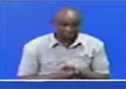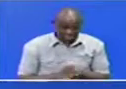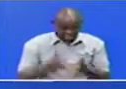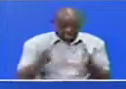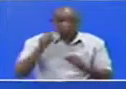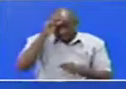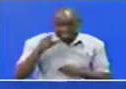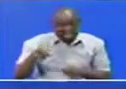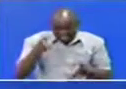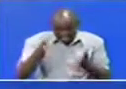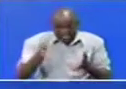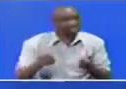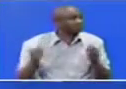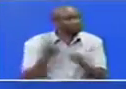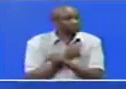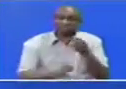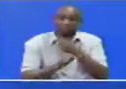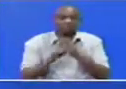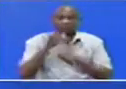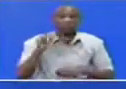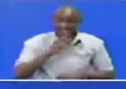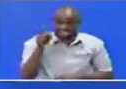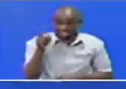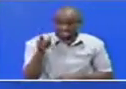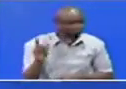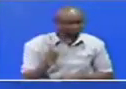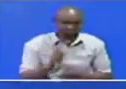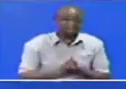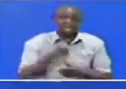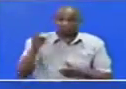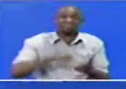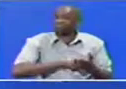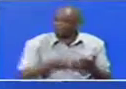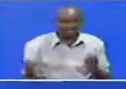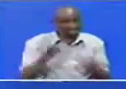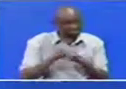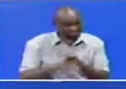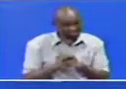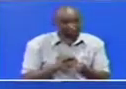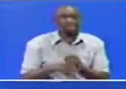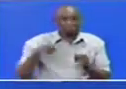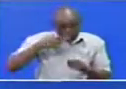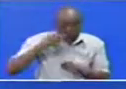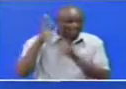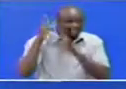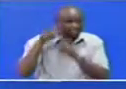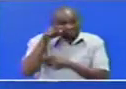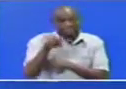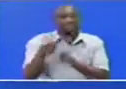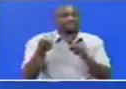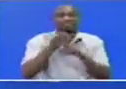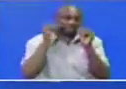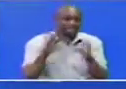incumbent governor Ahmed Abdullahi of Wajir for failing to uphold and live to the aspirations of people of